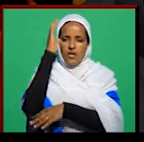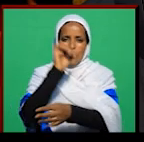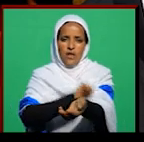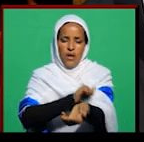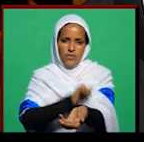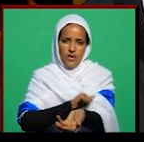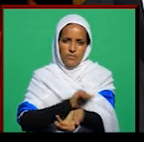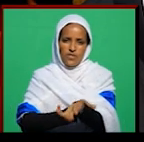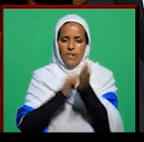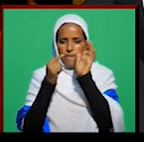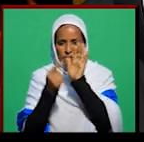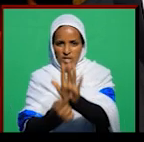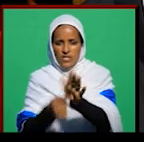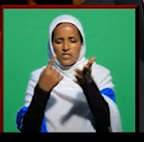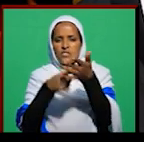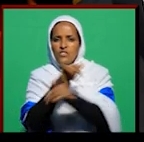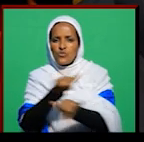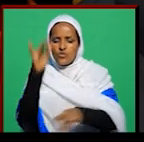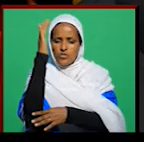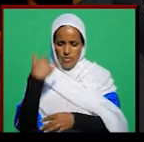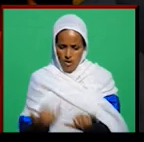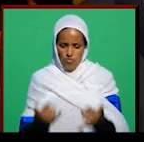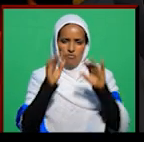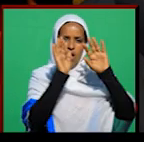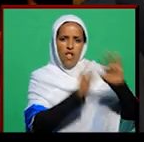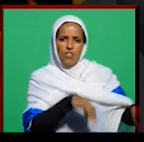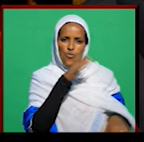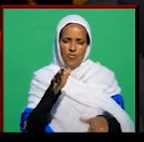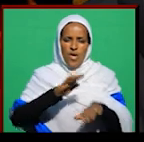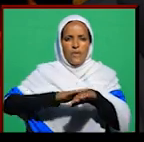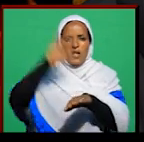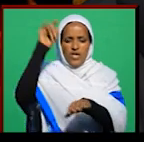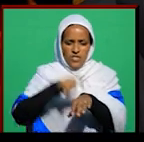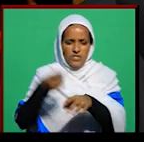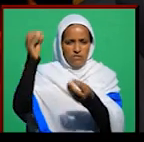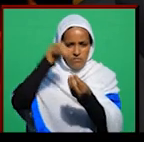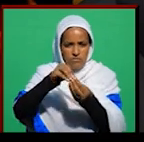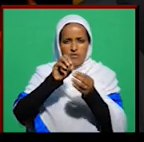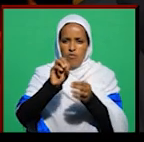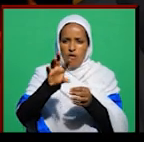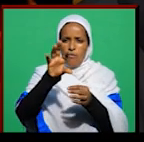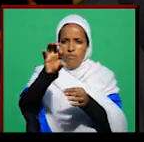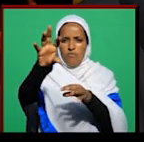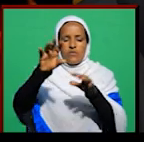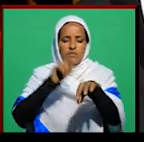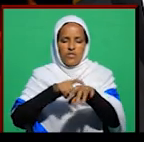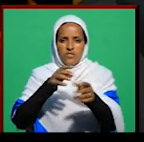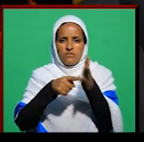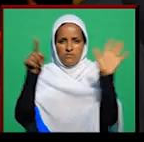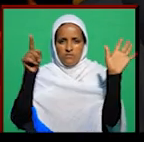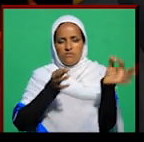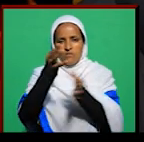እግዚአብሔር አብርሃምን ምልክትነት እንዲሁ እግዚአብሔር አሁንም አልተውሁም፣ የበለጠ ከጊዜ ወደ ጊዜ እያጎላ እየገለጸው ይሄድ